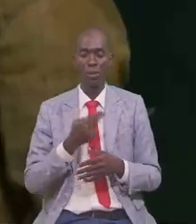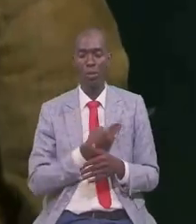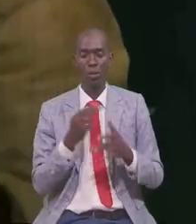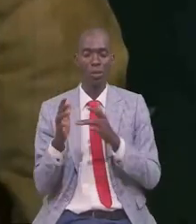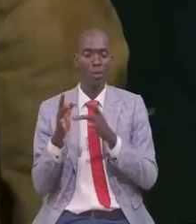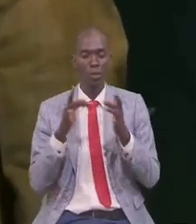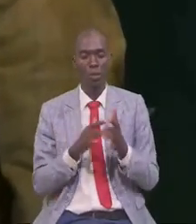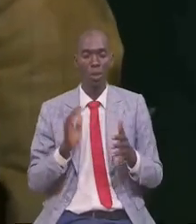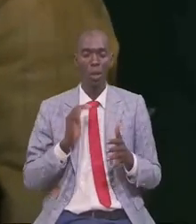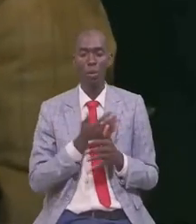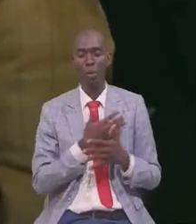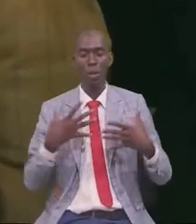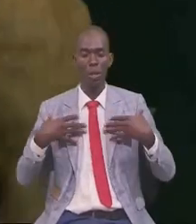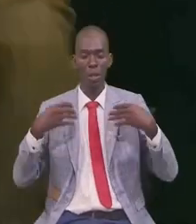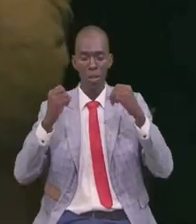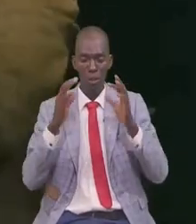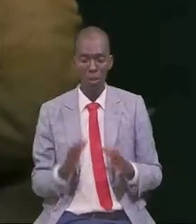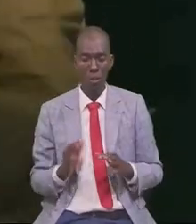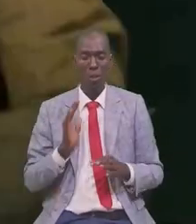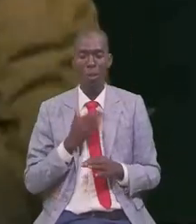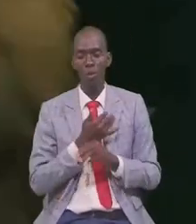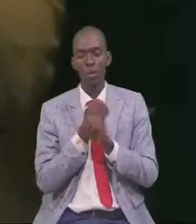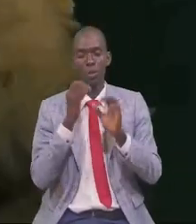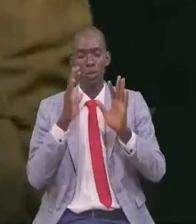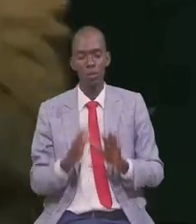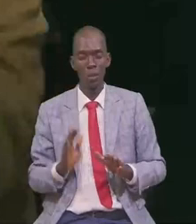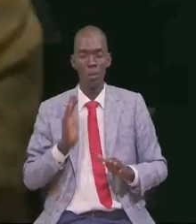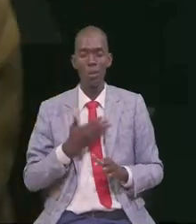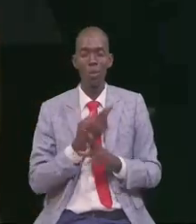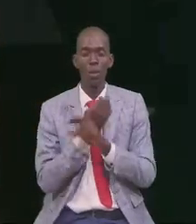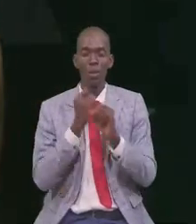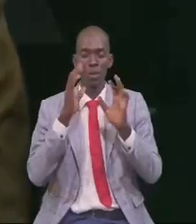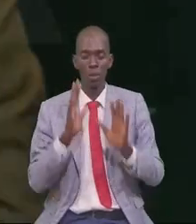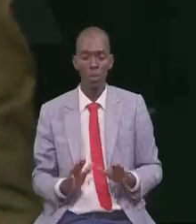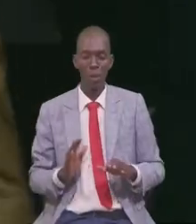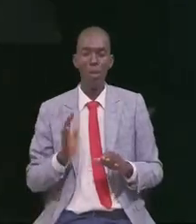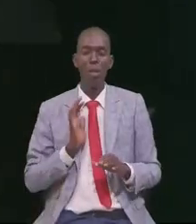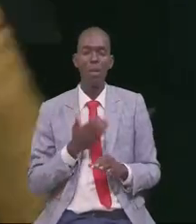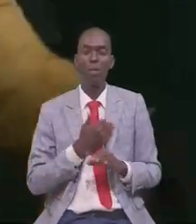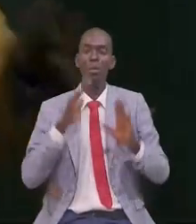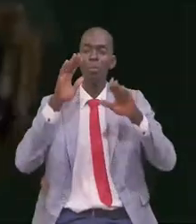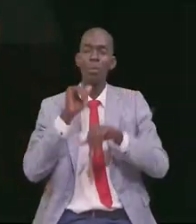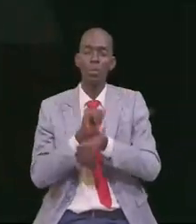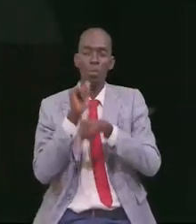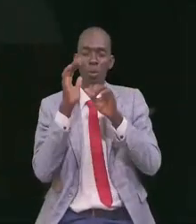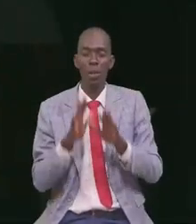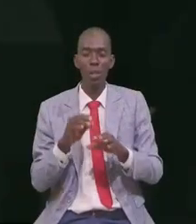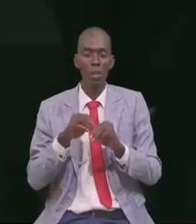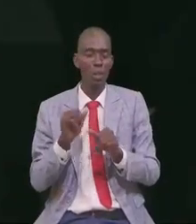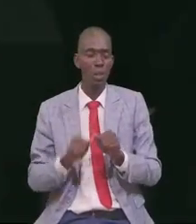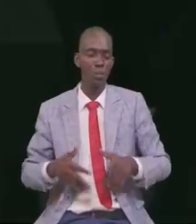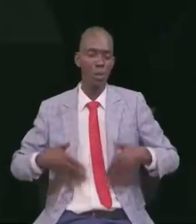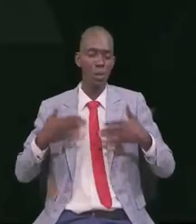sauveur, notre rédempteur, notre libérateur et celui qui opère des miracles dans chaque vie. Seigneur, je prie que